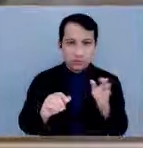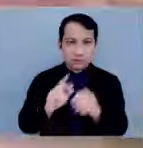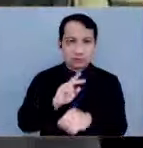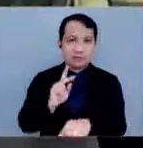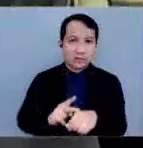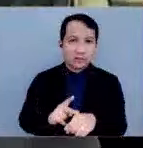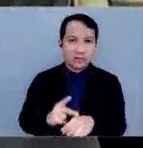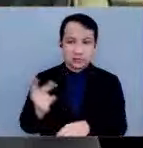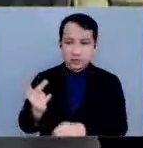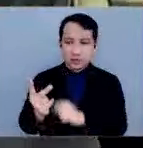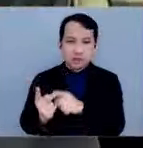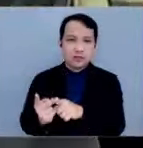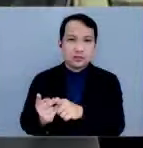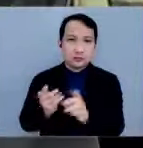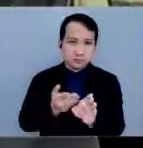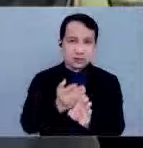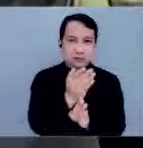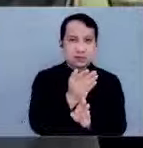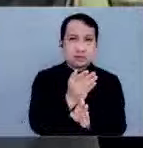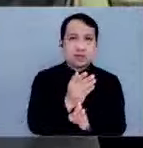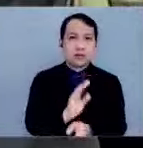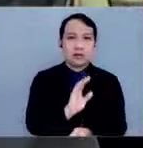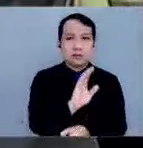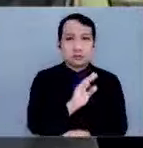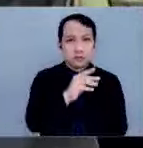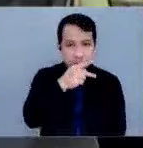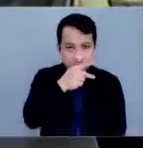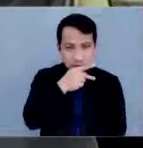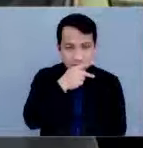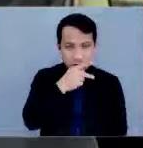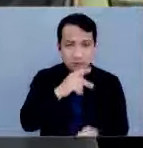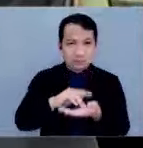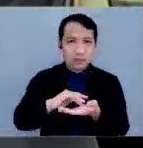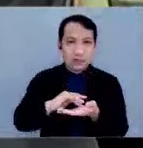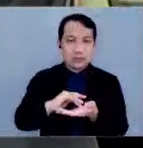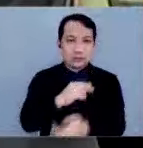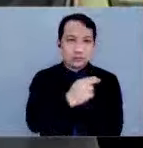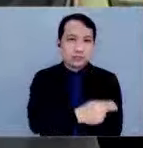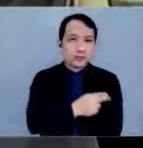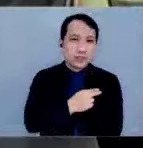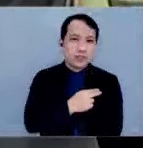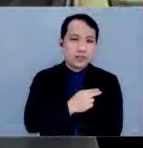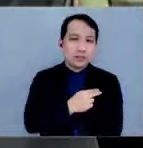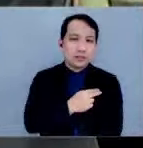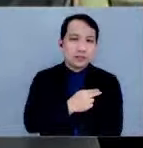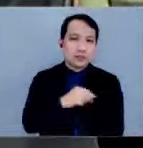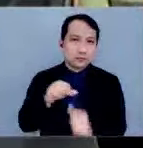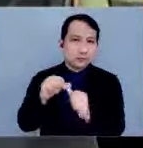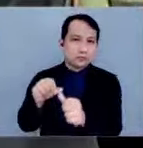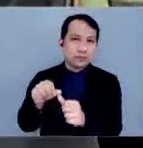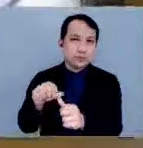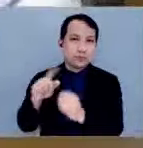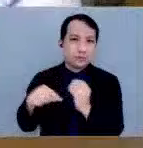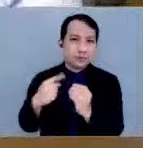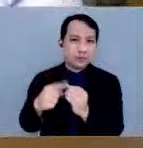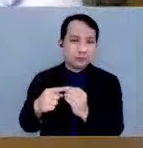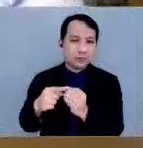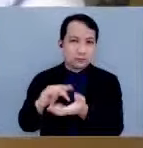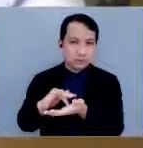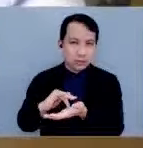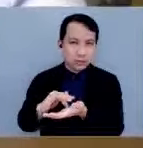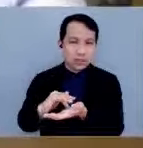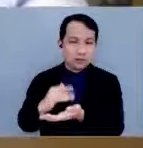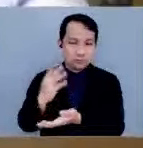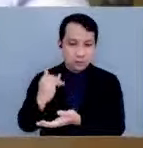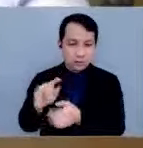ay dinerecho to a private medical hospital for the continuous medical treatment dahil yung isa sa